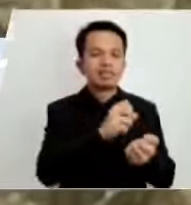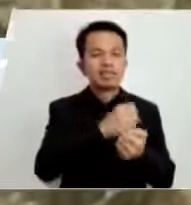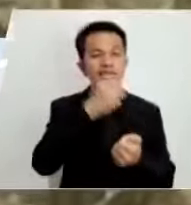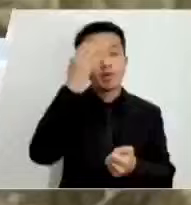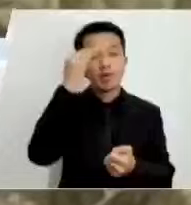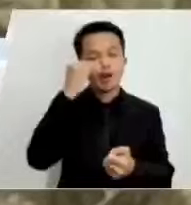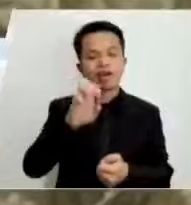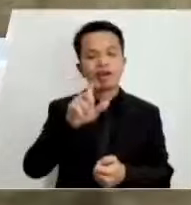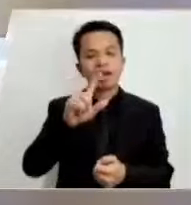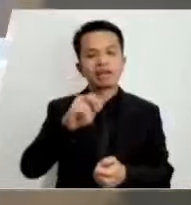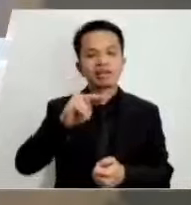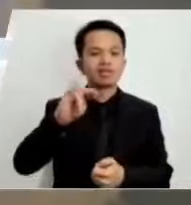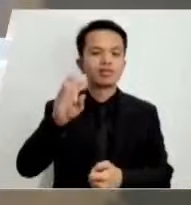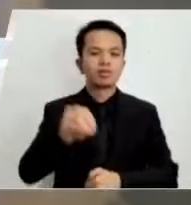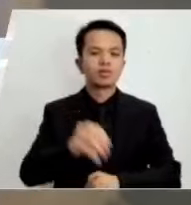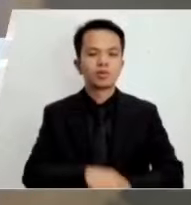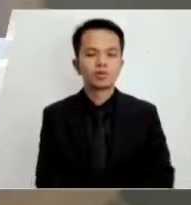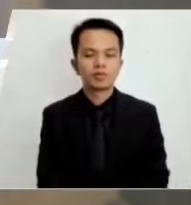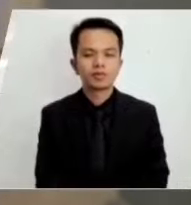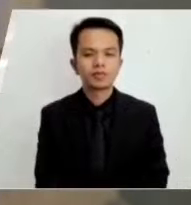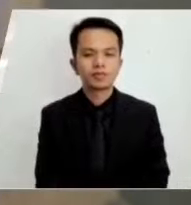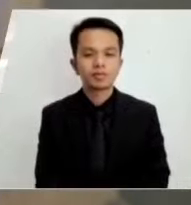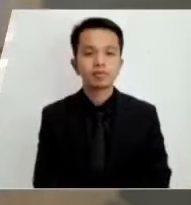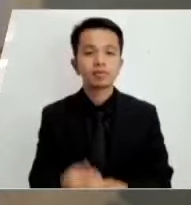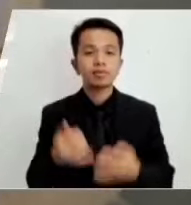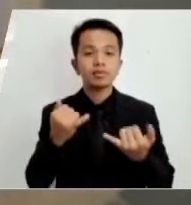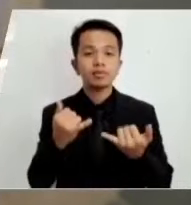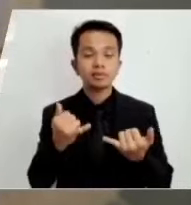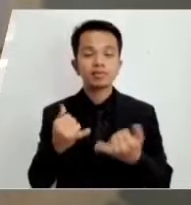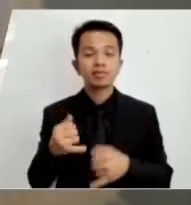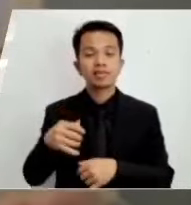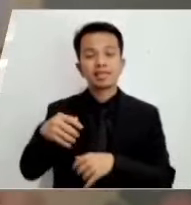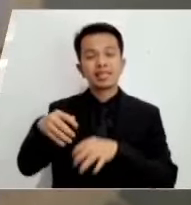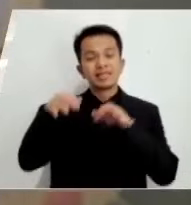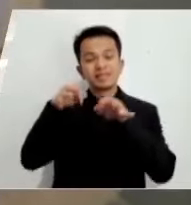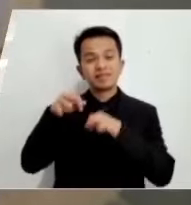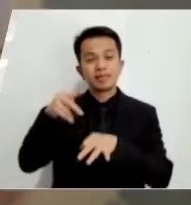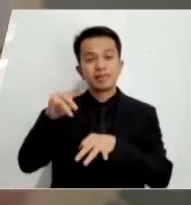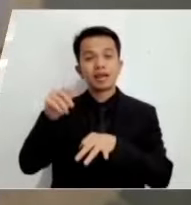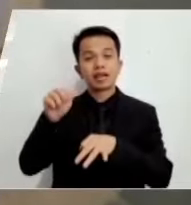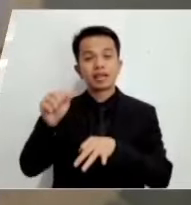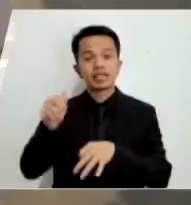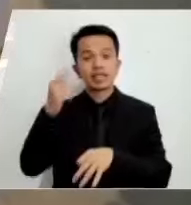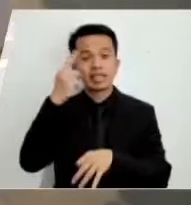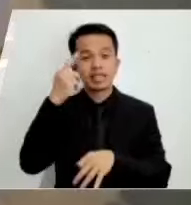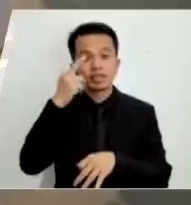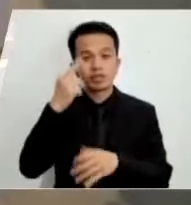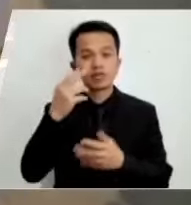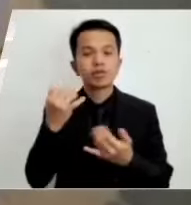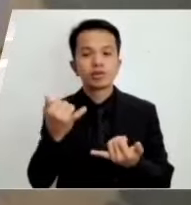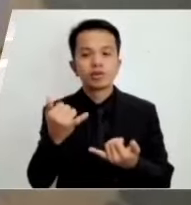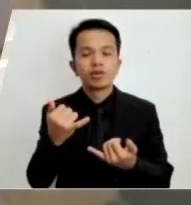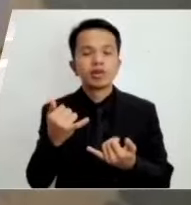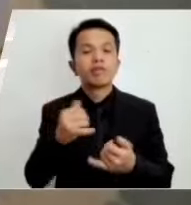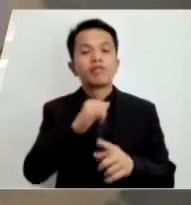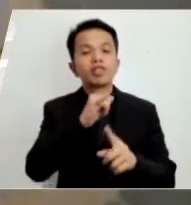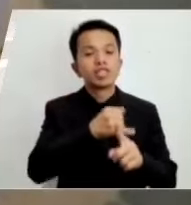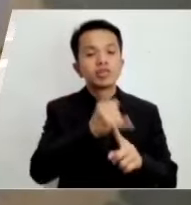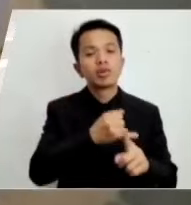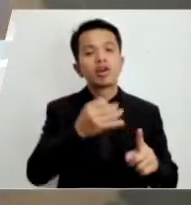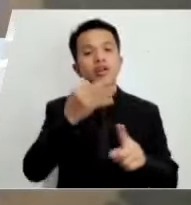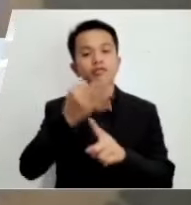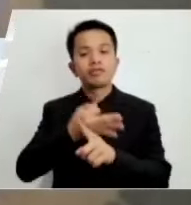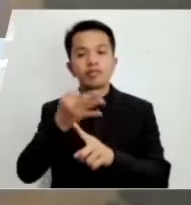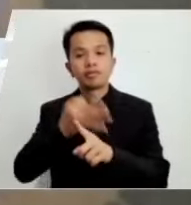bansa ah ginagamit ng analogy ng pag-asa lagi is yung plantsa so January and February nakasaksak po yung